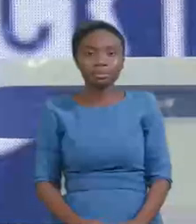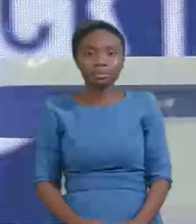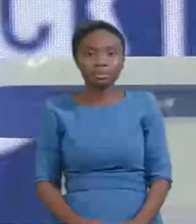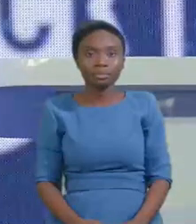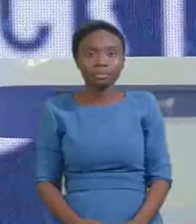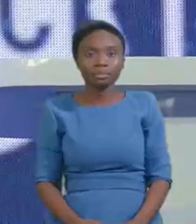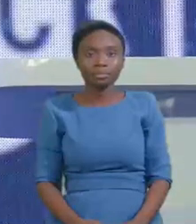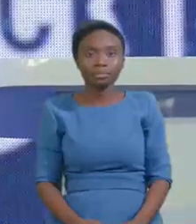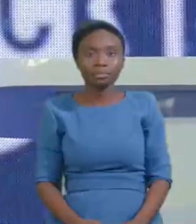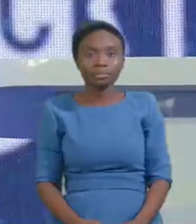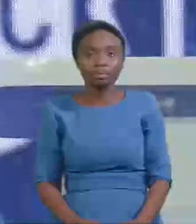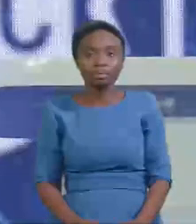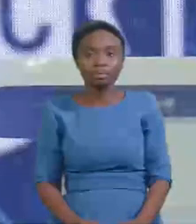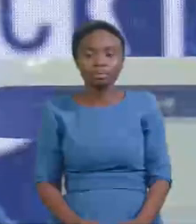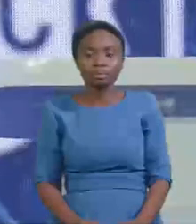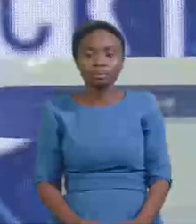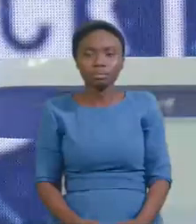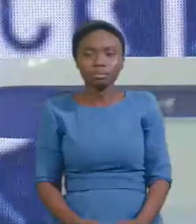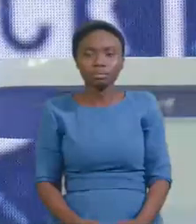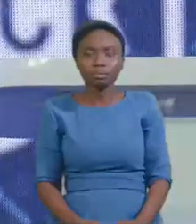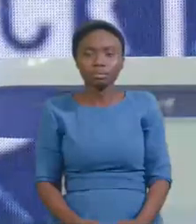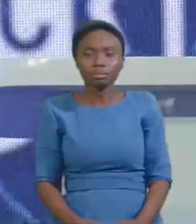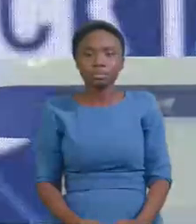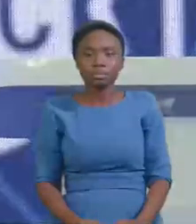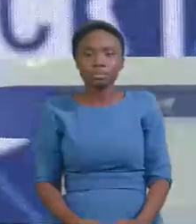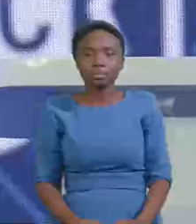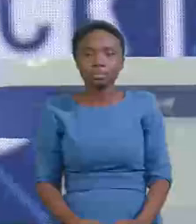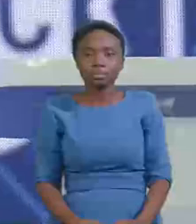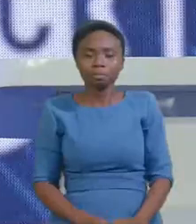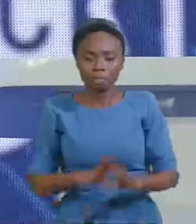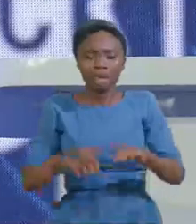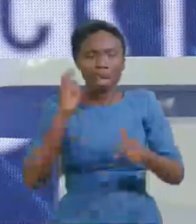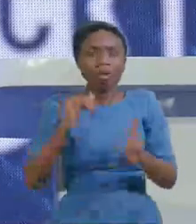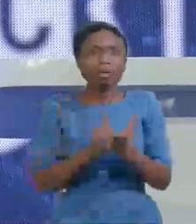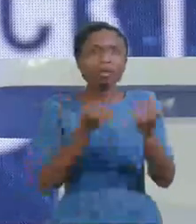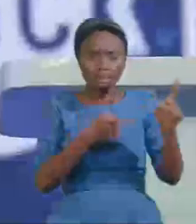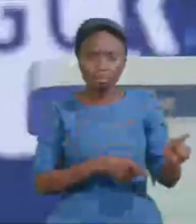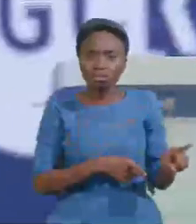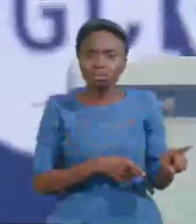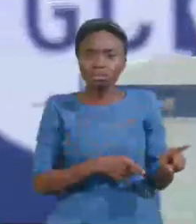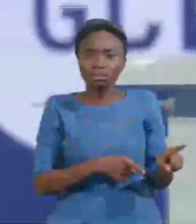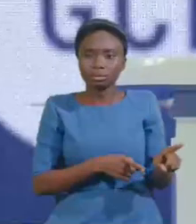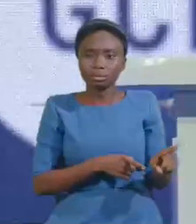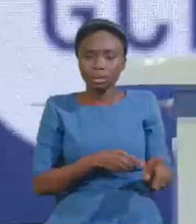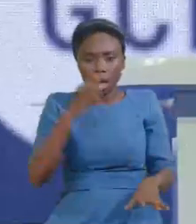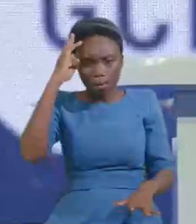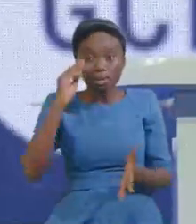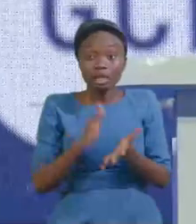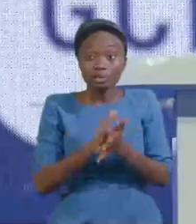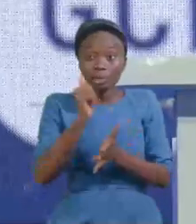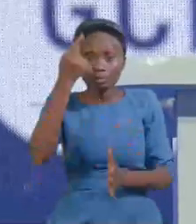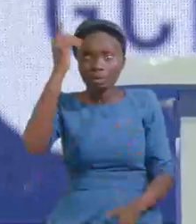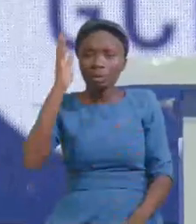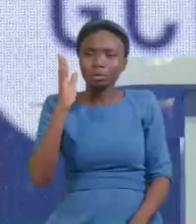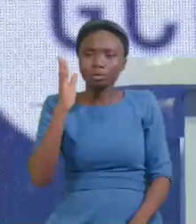Parce que tu auras la nature de Dieu et tu vas avancer. Comment cela va